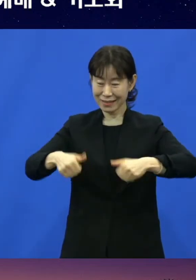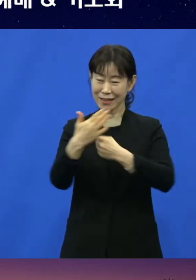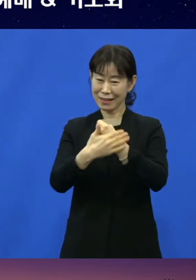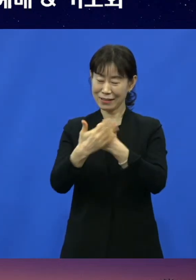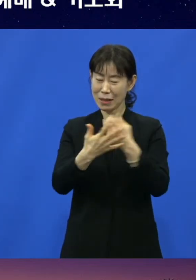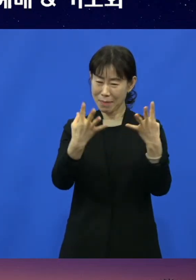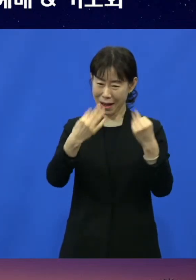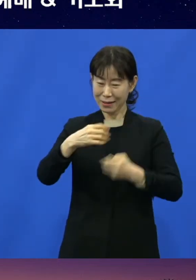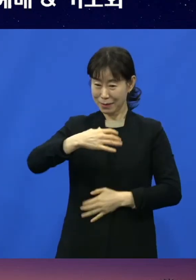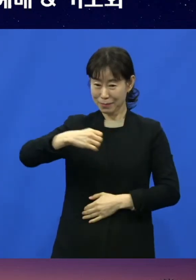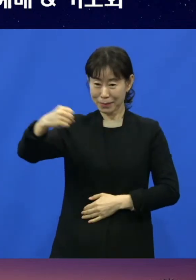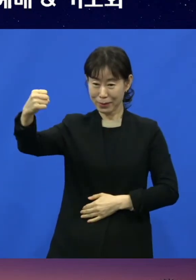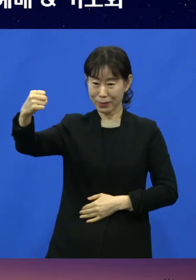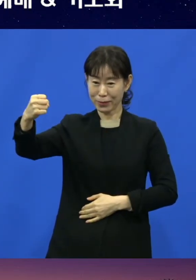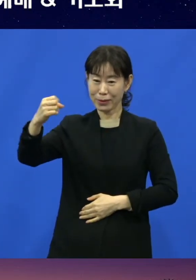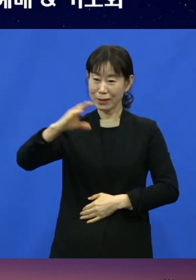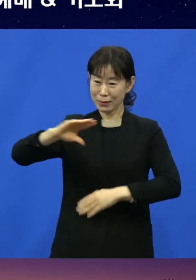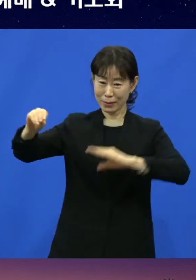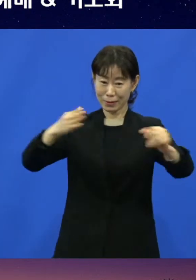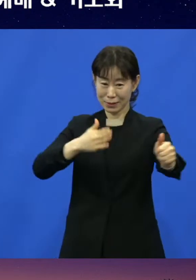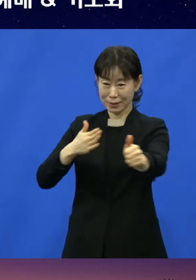받고 갑시다. 오늘도 은혜.